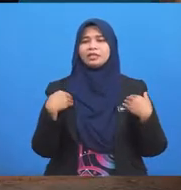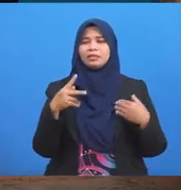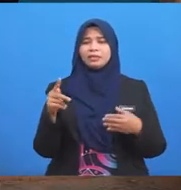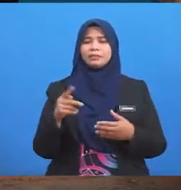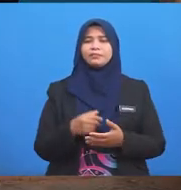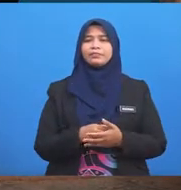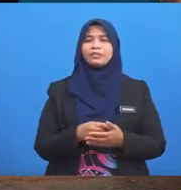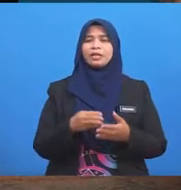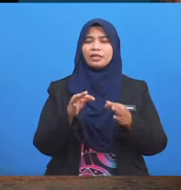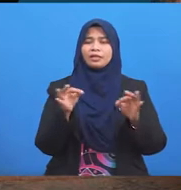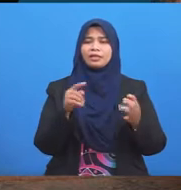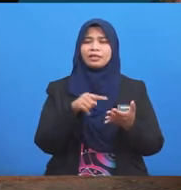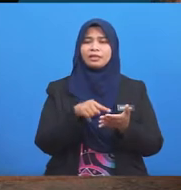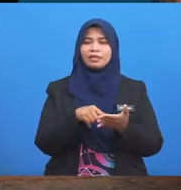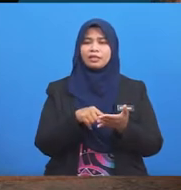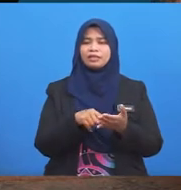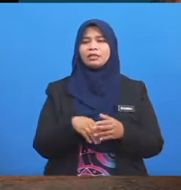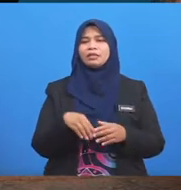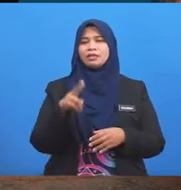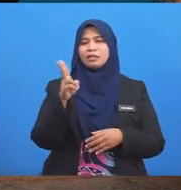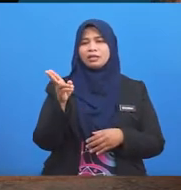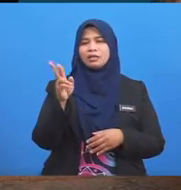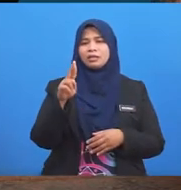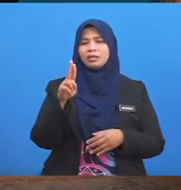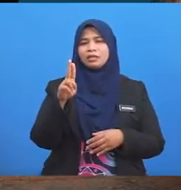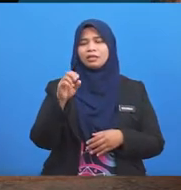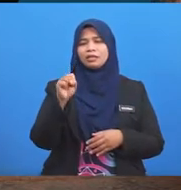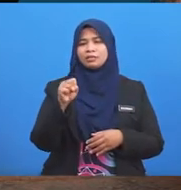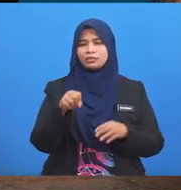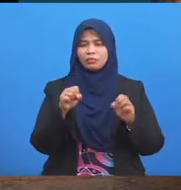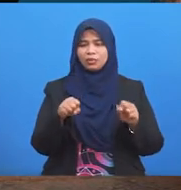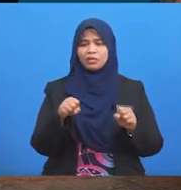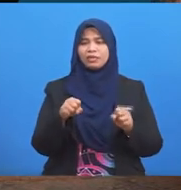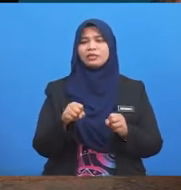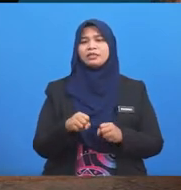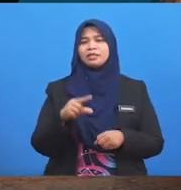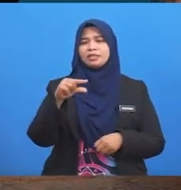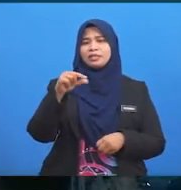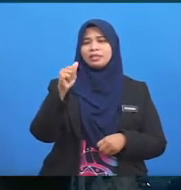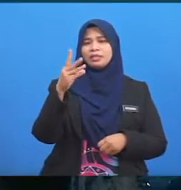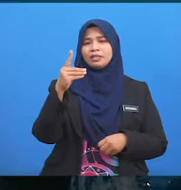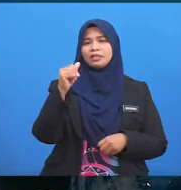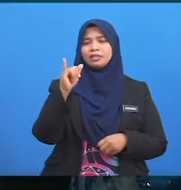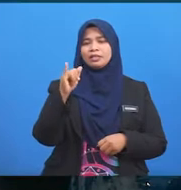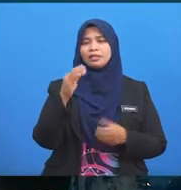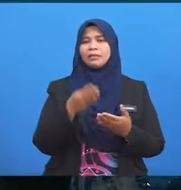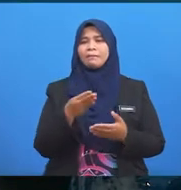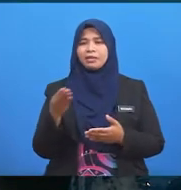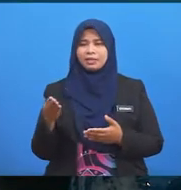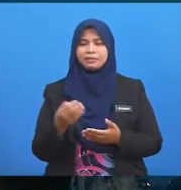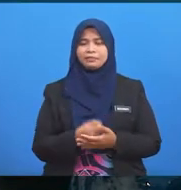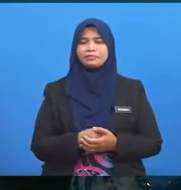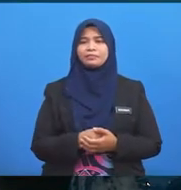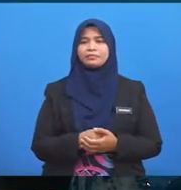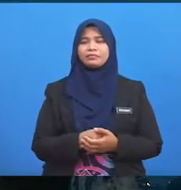jelas menyatakan keharusan menjamin hutang dengan barang gadaian. Seperti